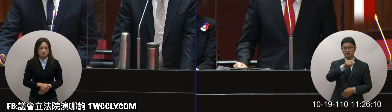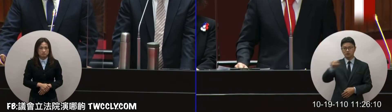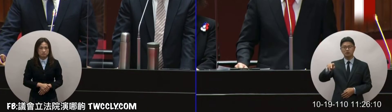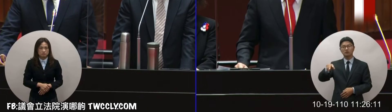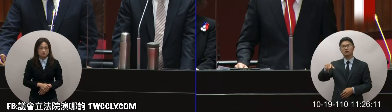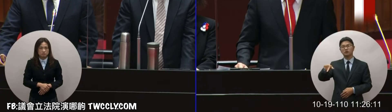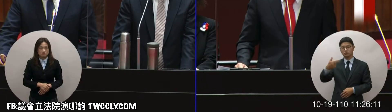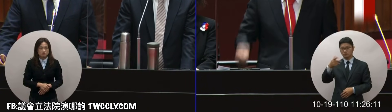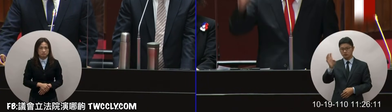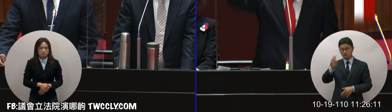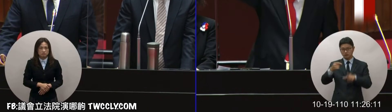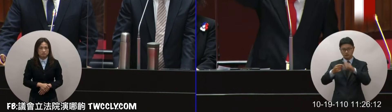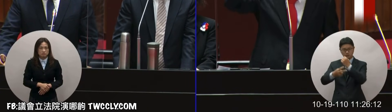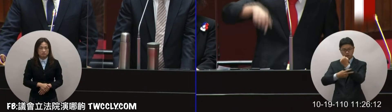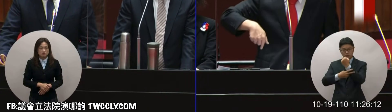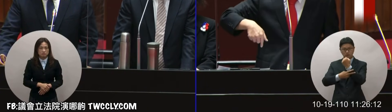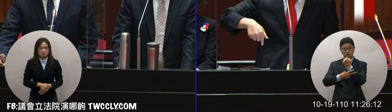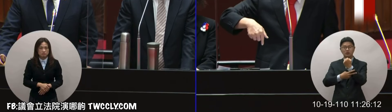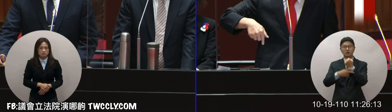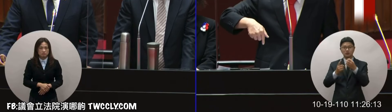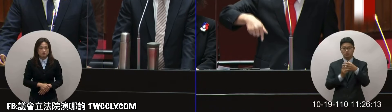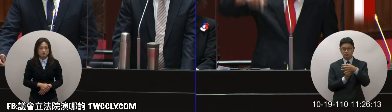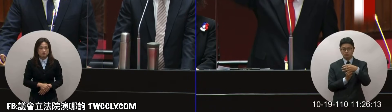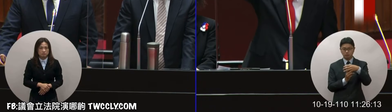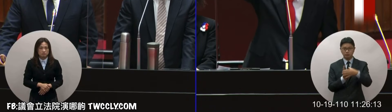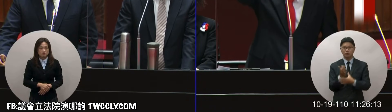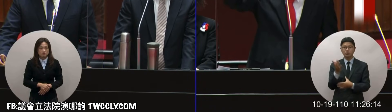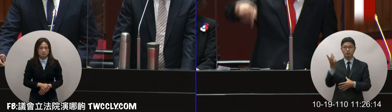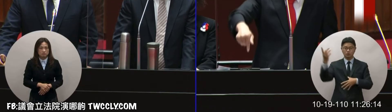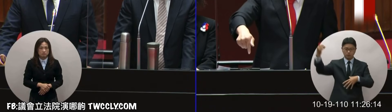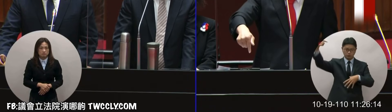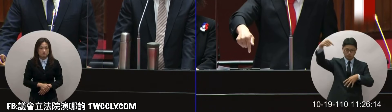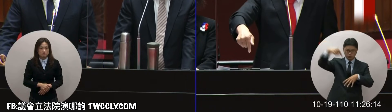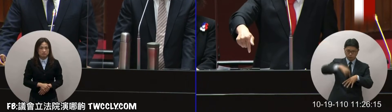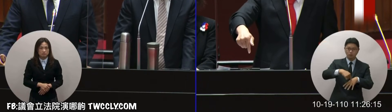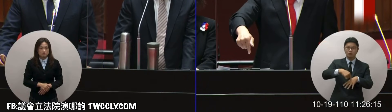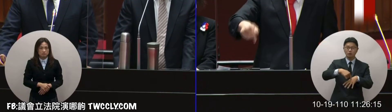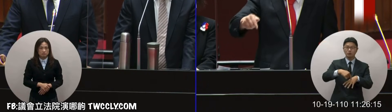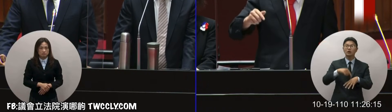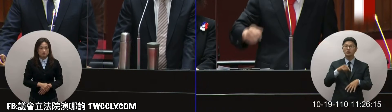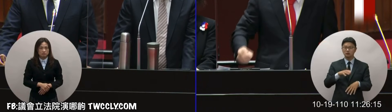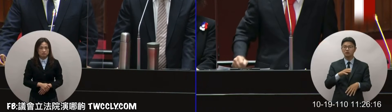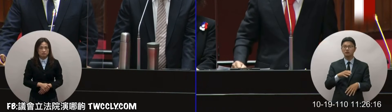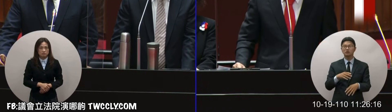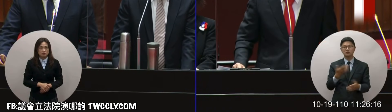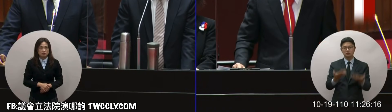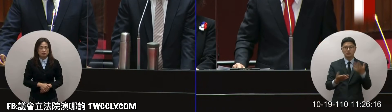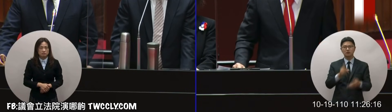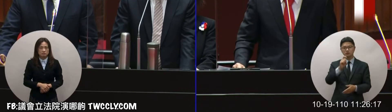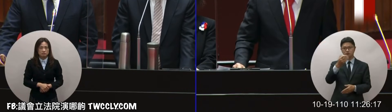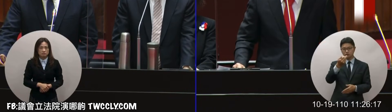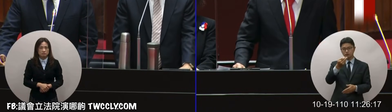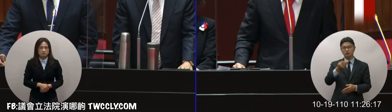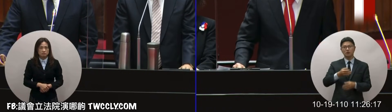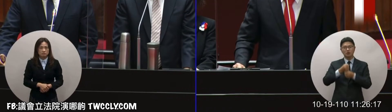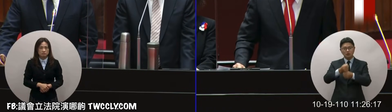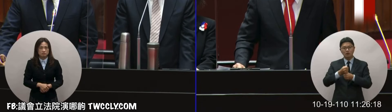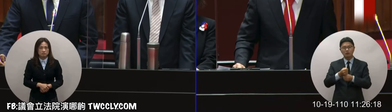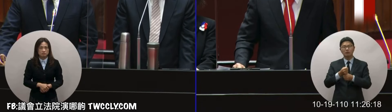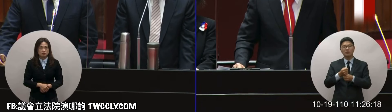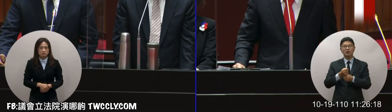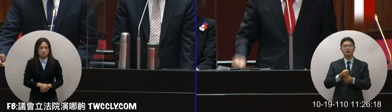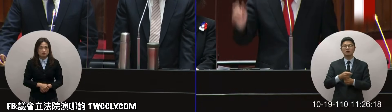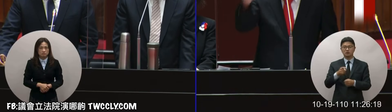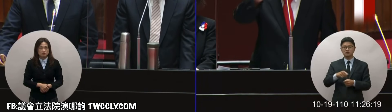320到640公里以上，从外太空再下来，直线速度在19马赫以上，